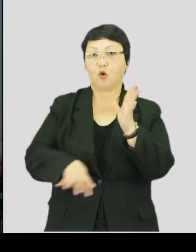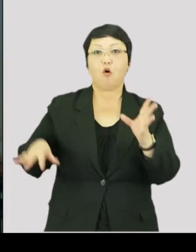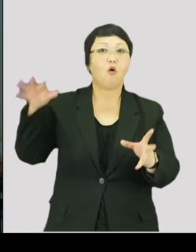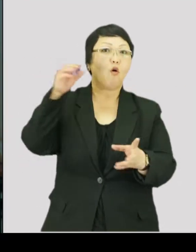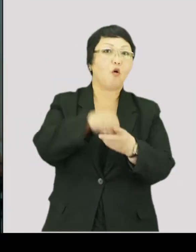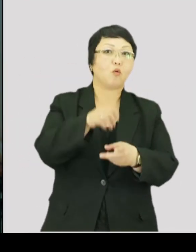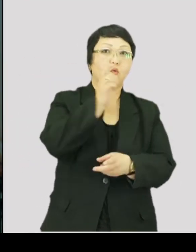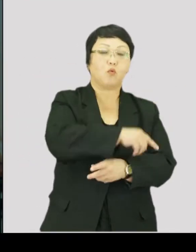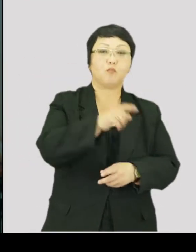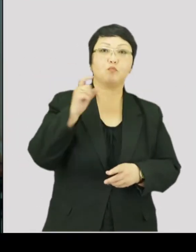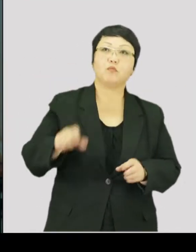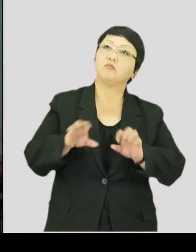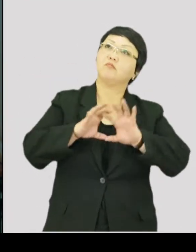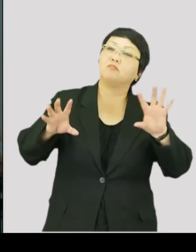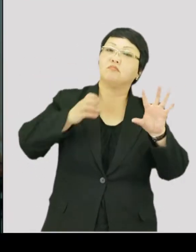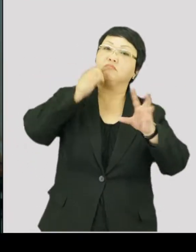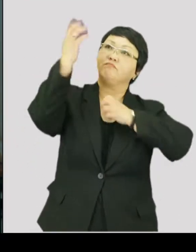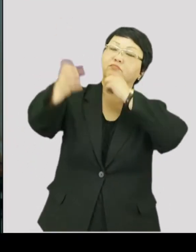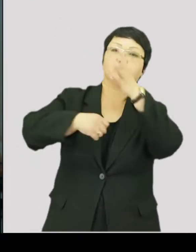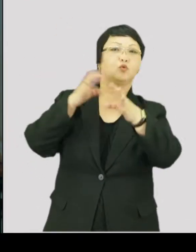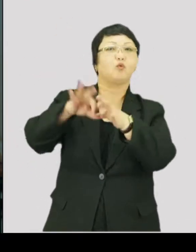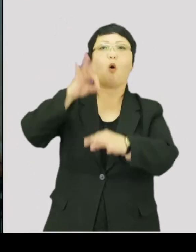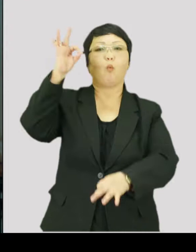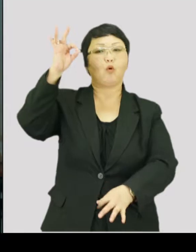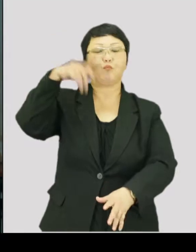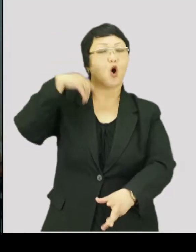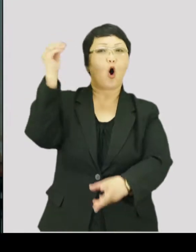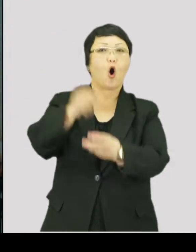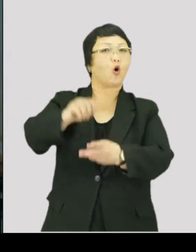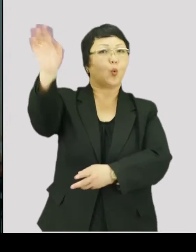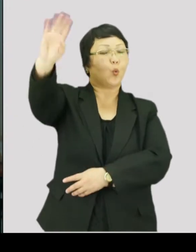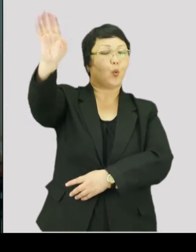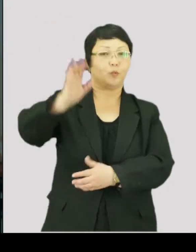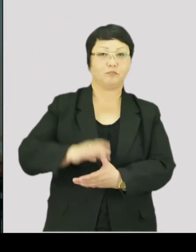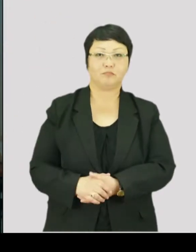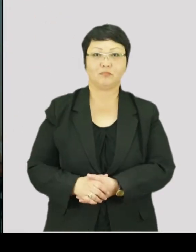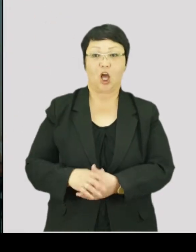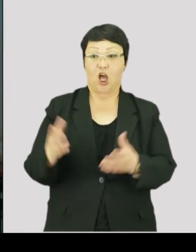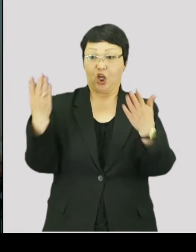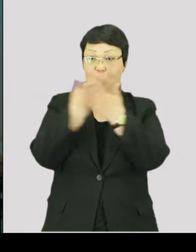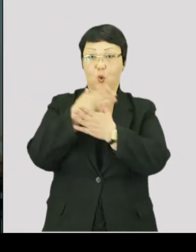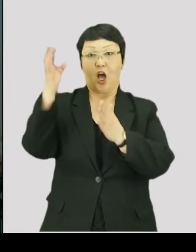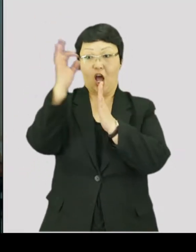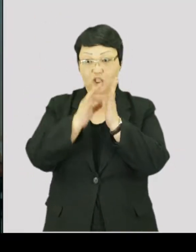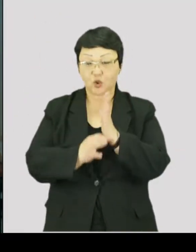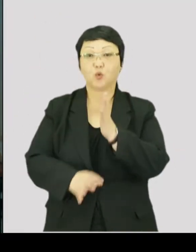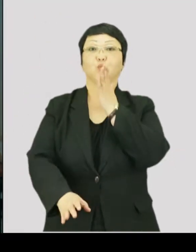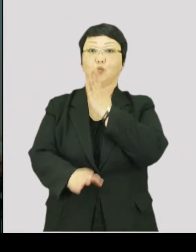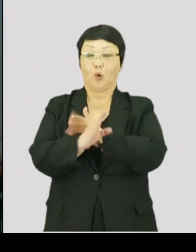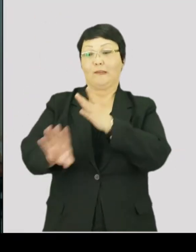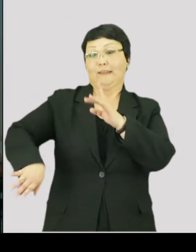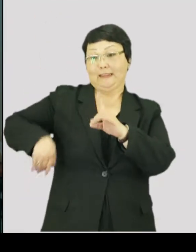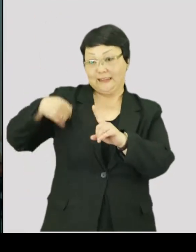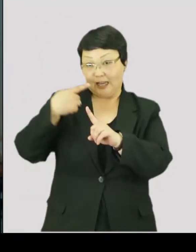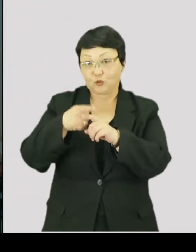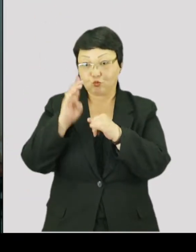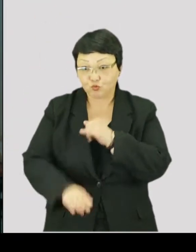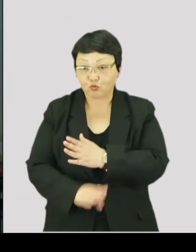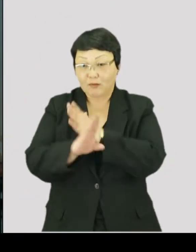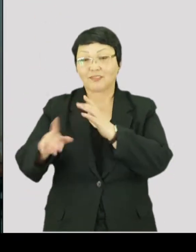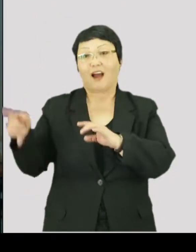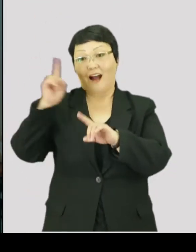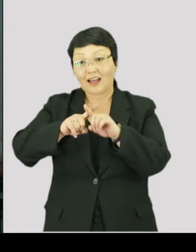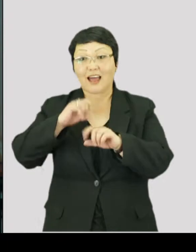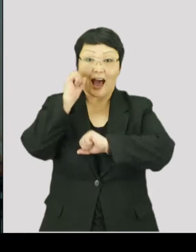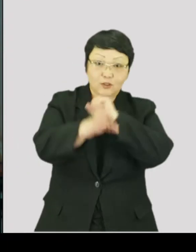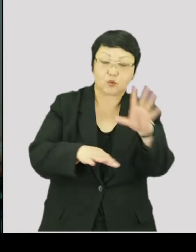хүмүүсийн дийлэнх олонх нь бол сонгуульд оролцохгүй гэсэн байсвартай байсан бол кино хэлцүүлгийн дараагаар дахин санал асуулга авахд тэдгээр